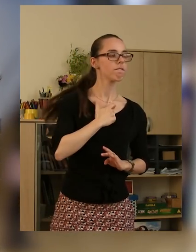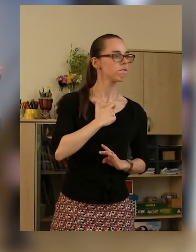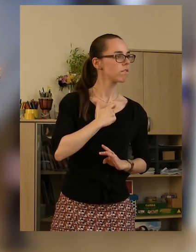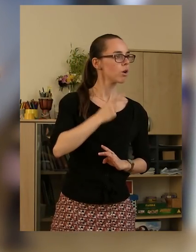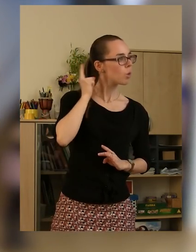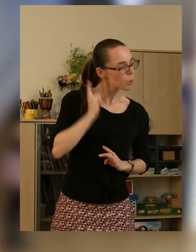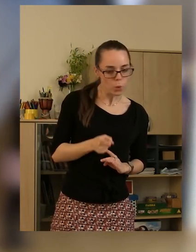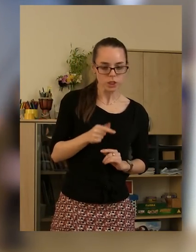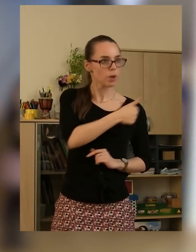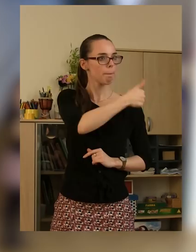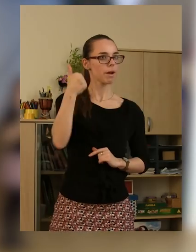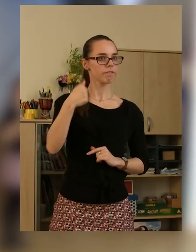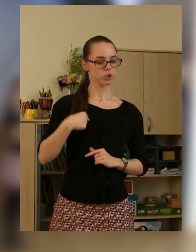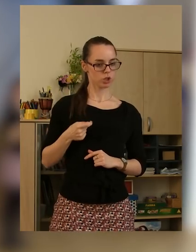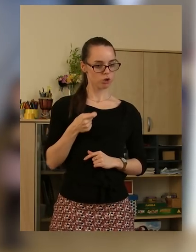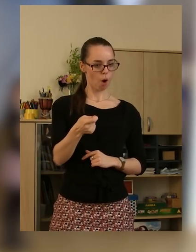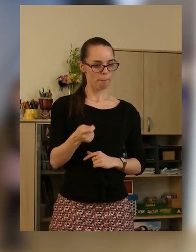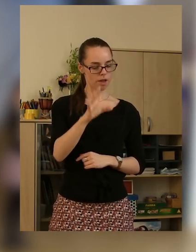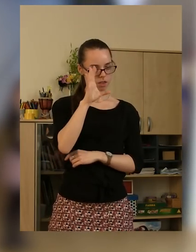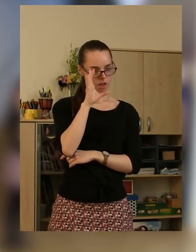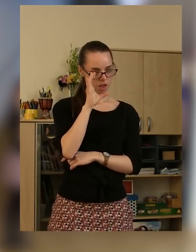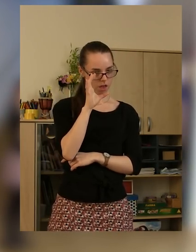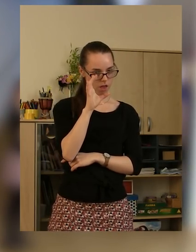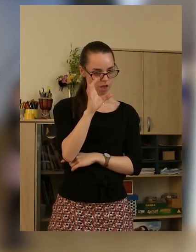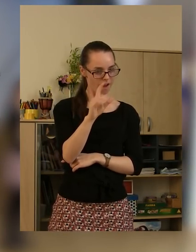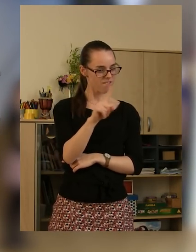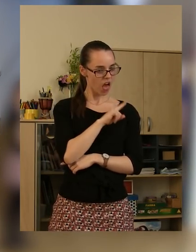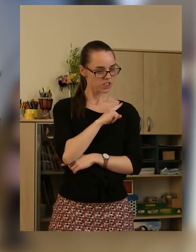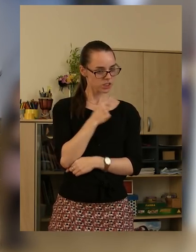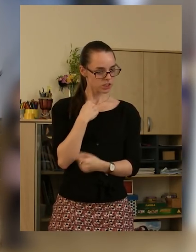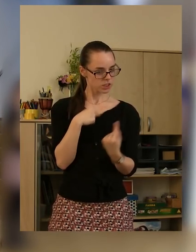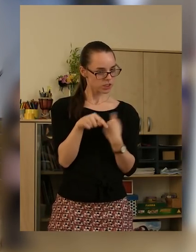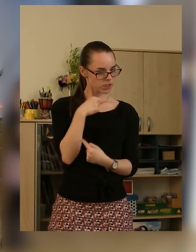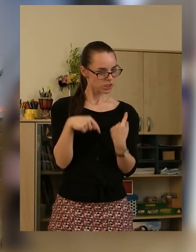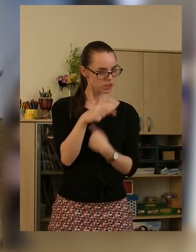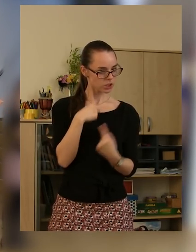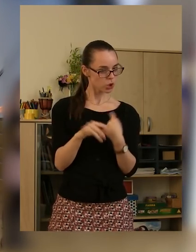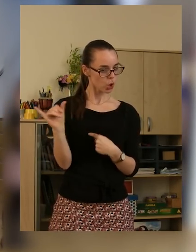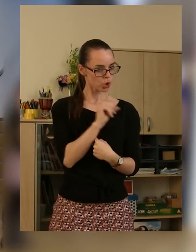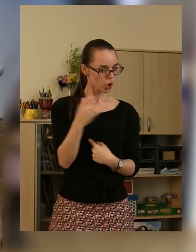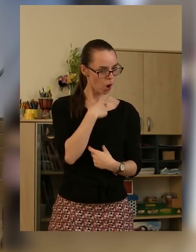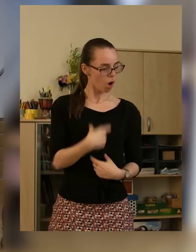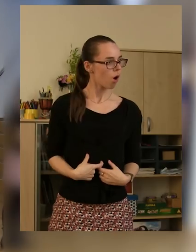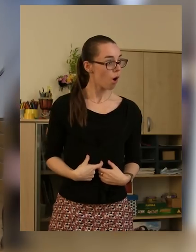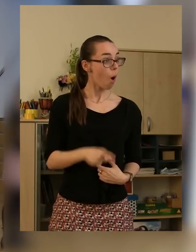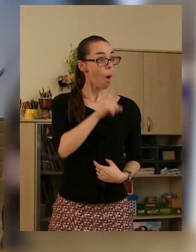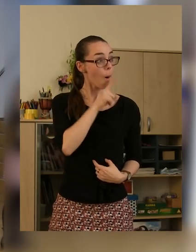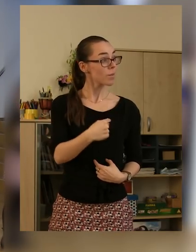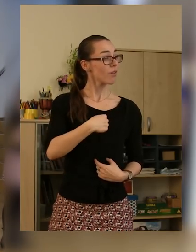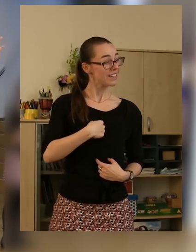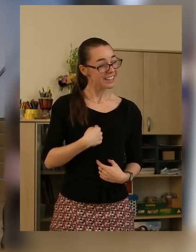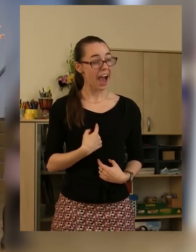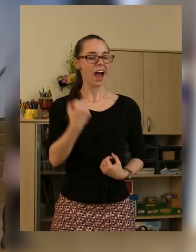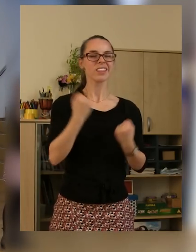Aby si ty sám pochopil, že pravda tvojí existence, skutečná, reálná pravda tvojí existence,